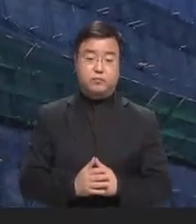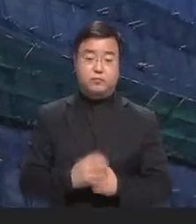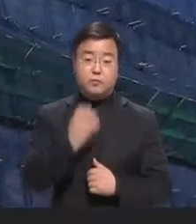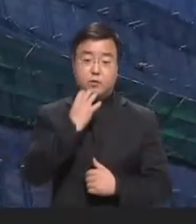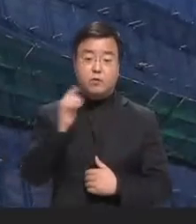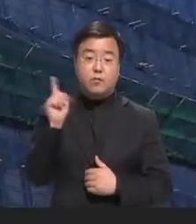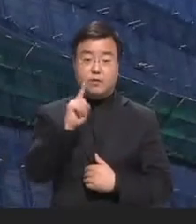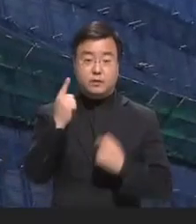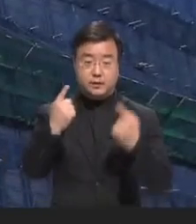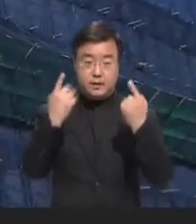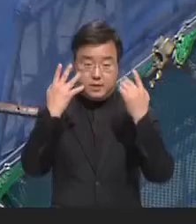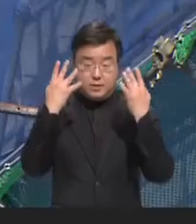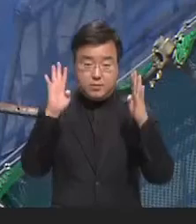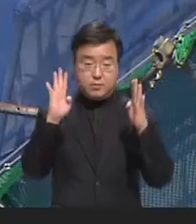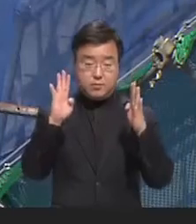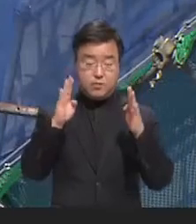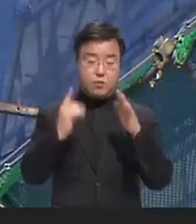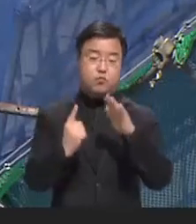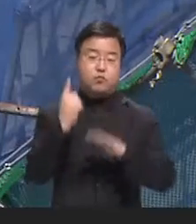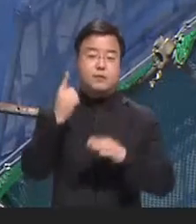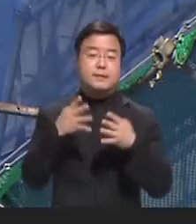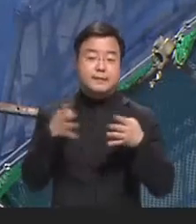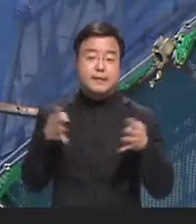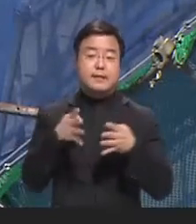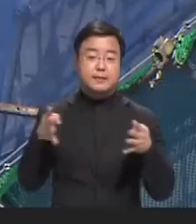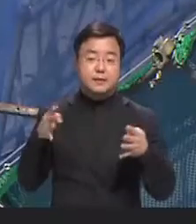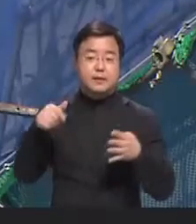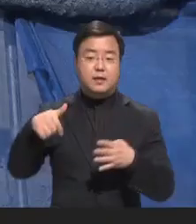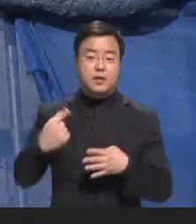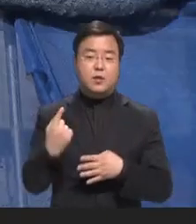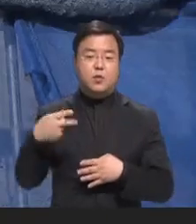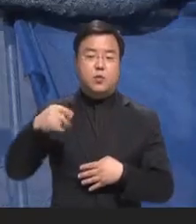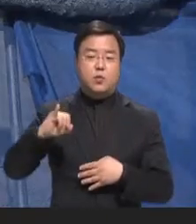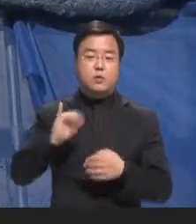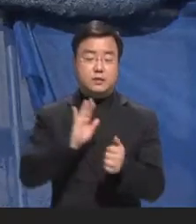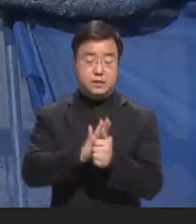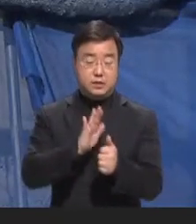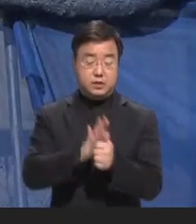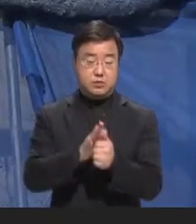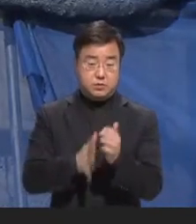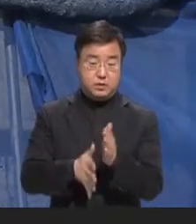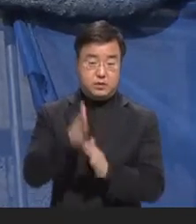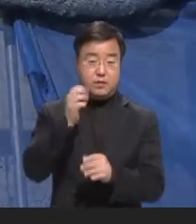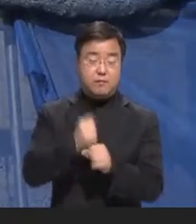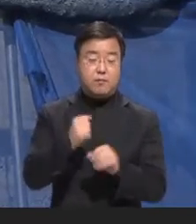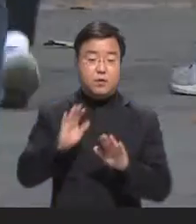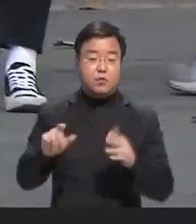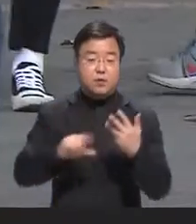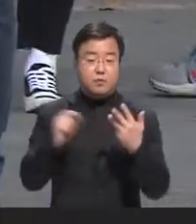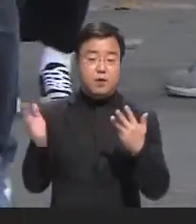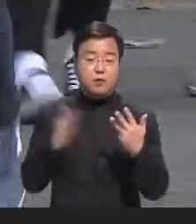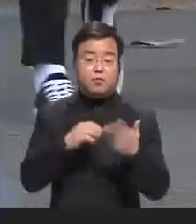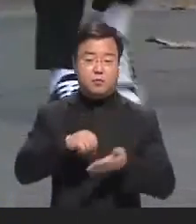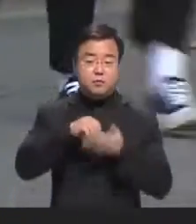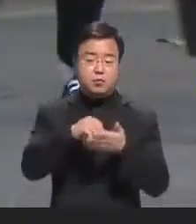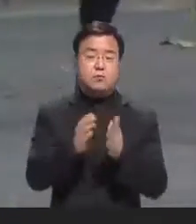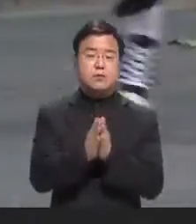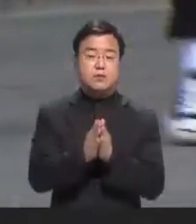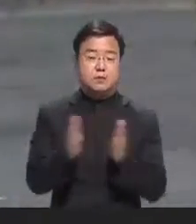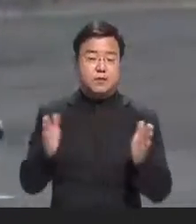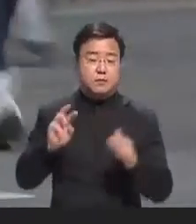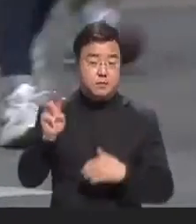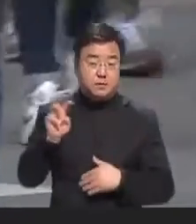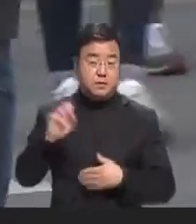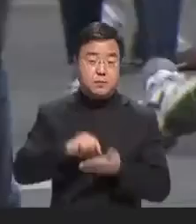서울의 한 대학, 지상 4층 규모의 고시 지원반을 신설해 오는 8월 입주를 시작할 예정입니다. 30여 명의